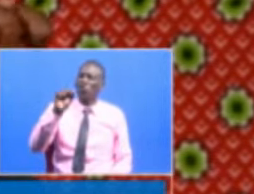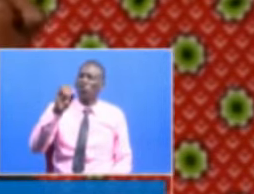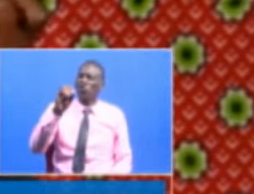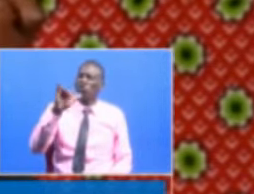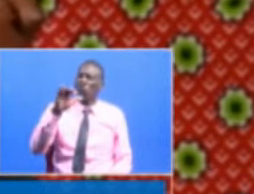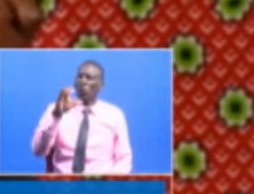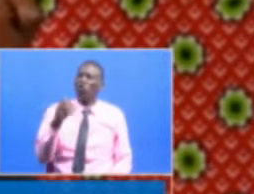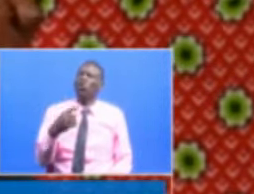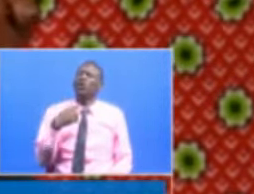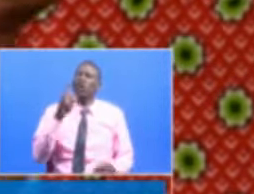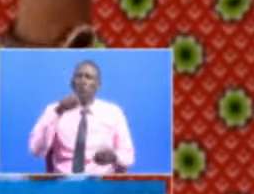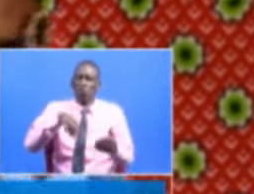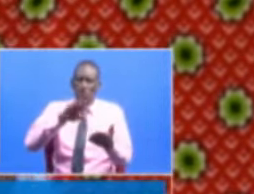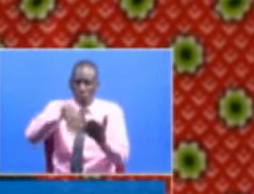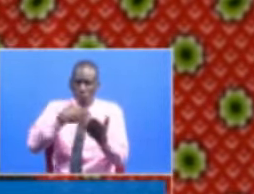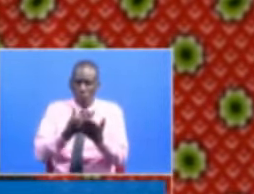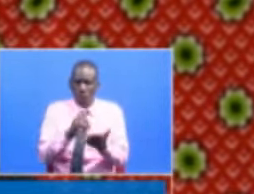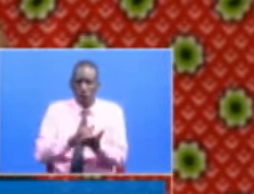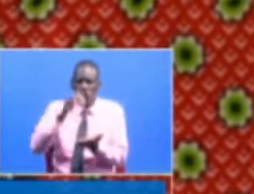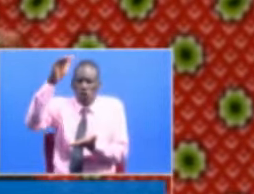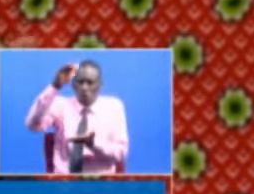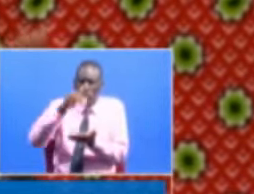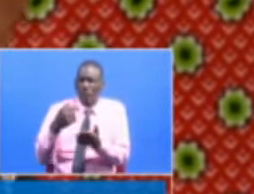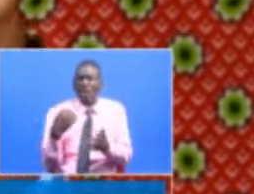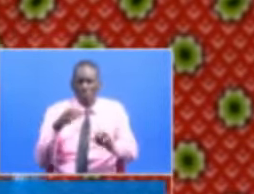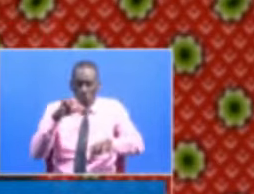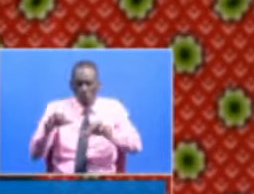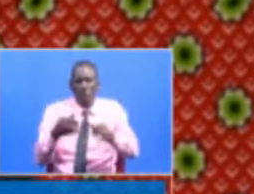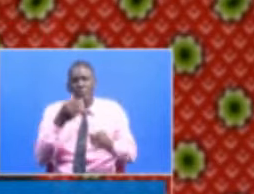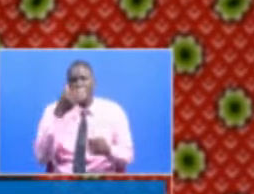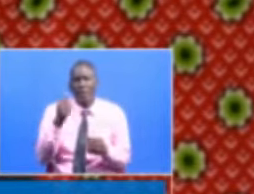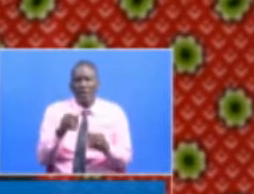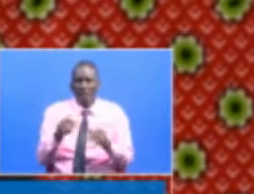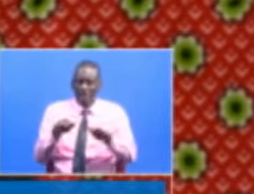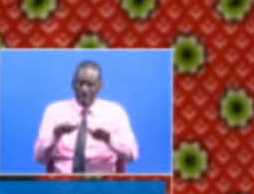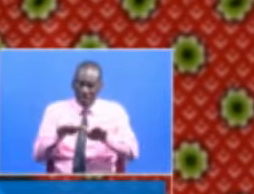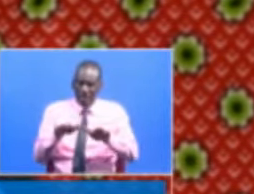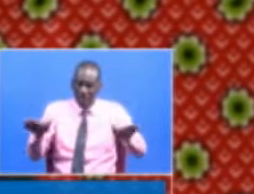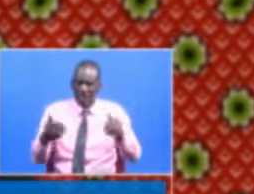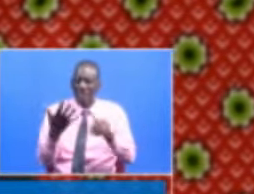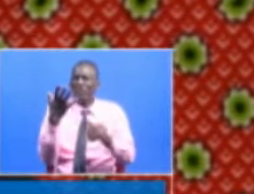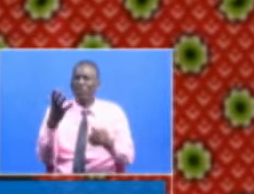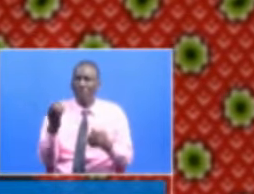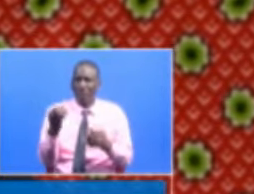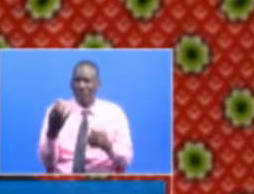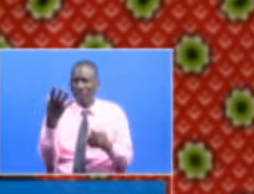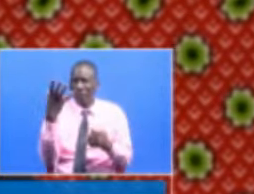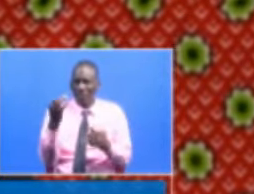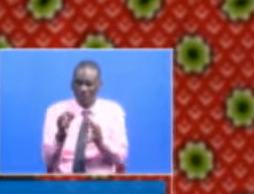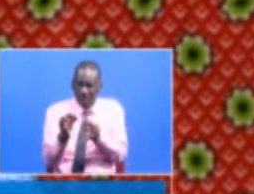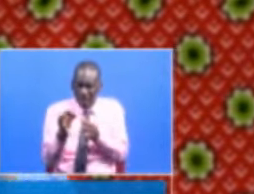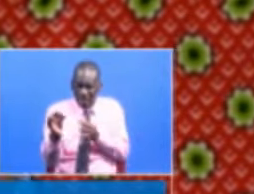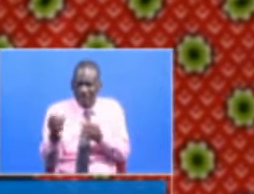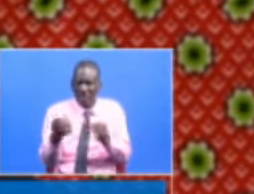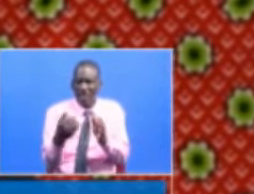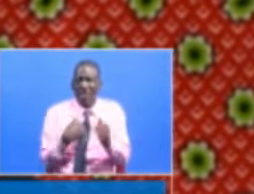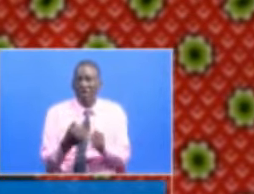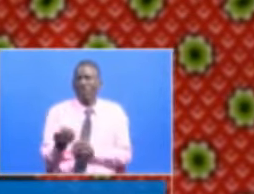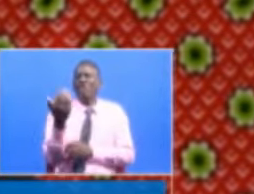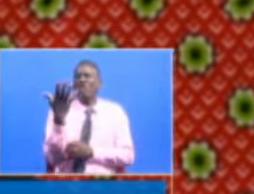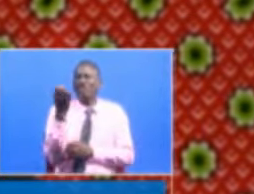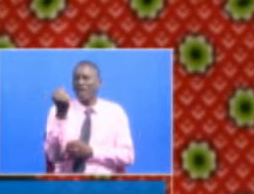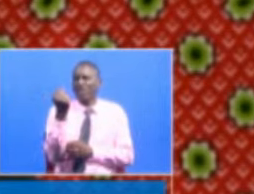anaonelea kuwa kupunguza mifugo ni bora. Shamba yake ni eka 50 lakini ana ng'ombe 5 peke yake. At any given